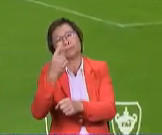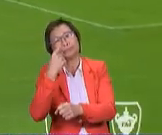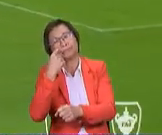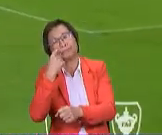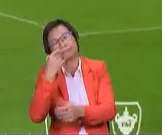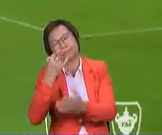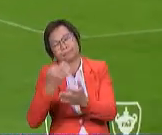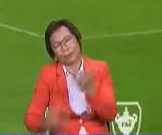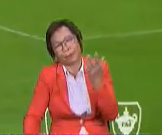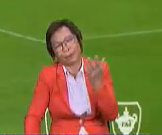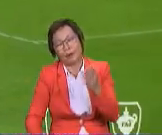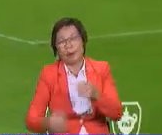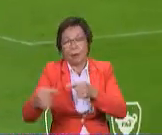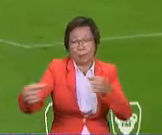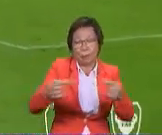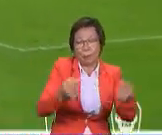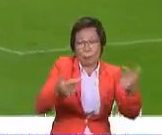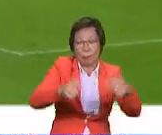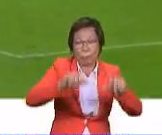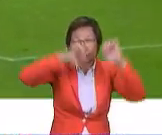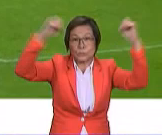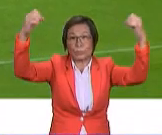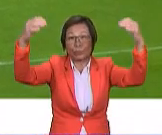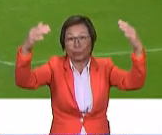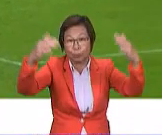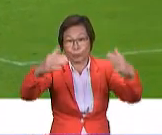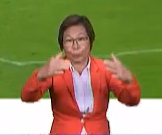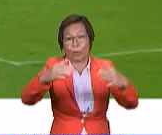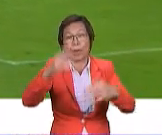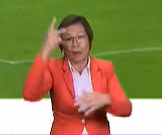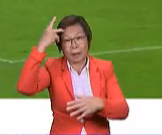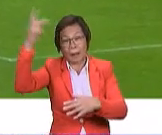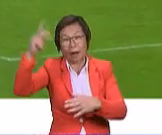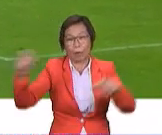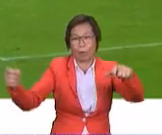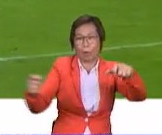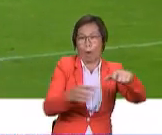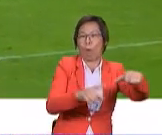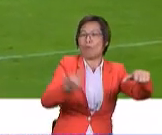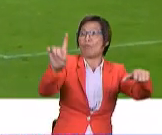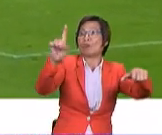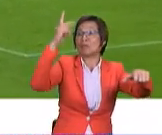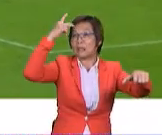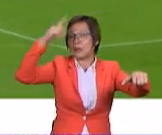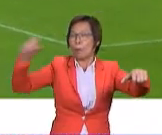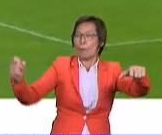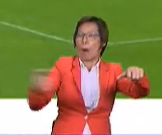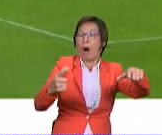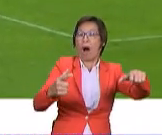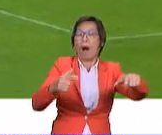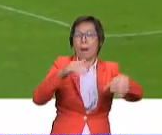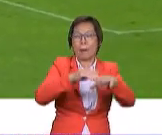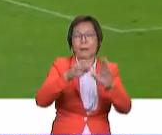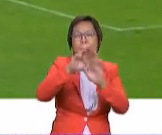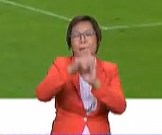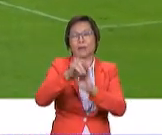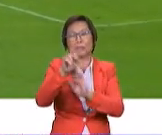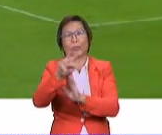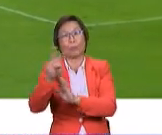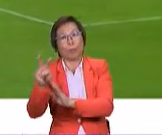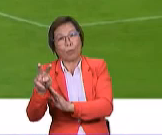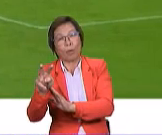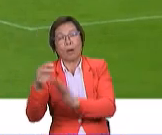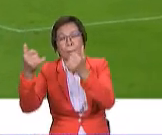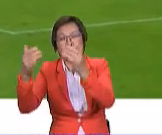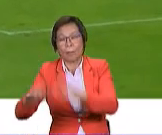Hai pada aksi yang berlangsung di stadium Sultan Muhammad keempat itu gold Pertamax lantai nited hadir pada menit ke-22